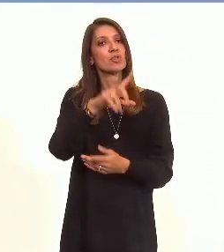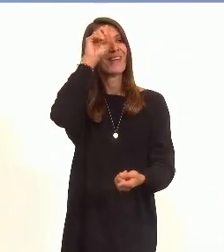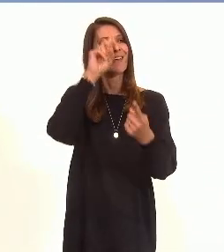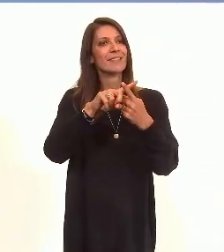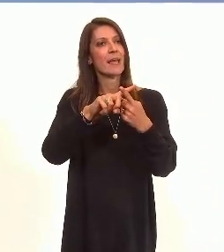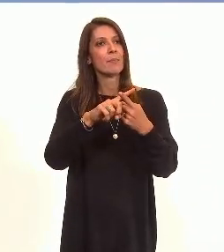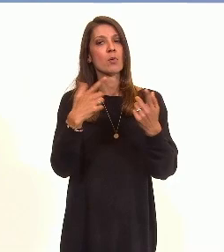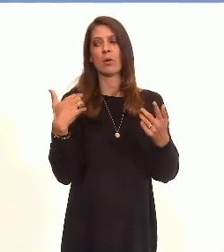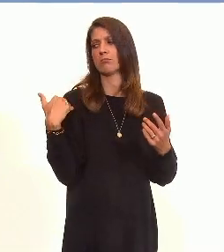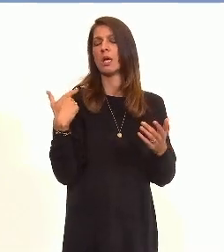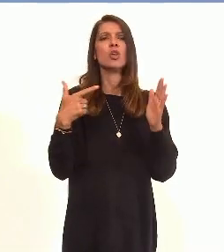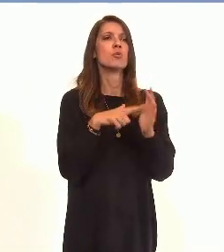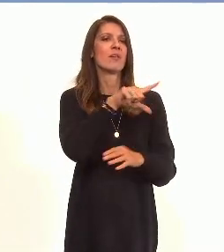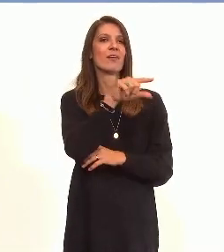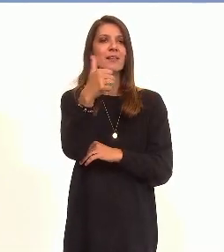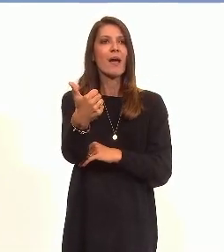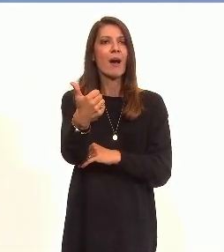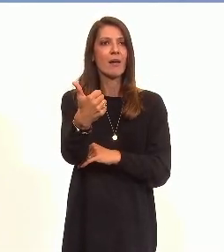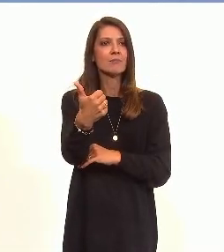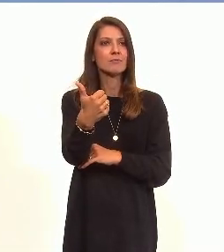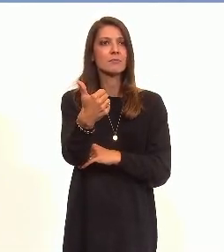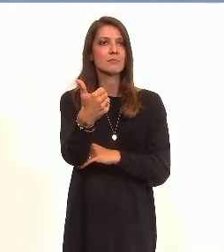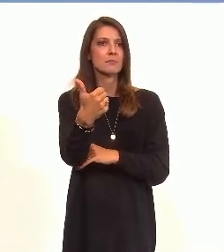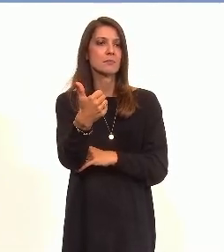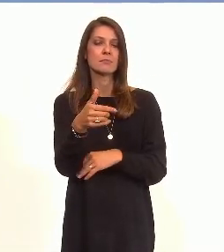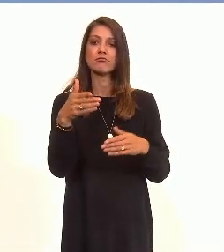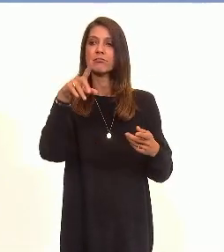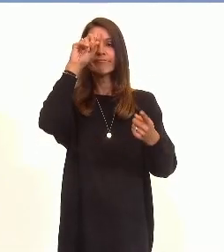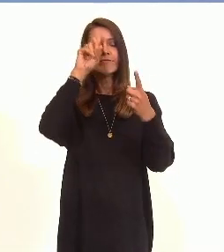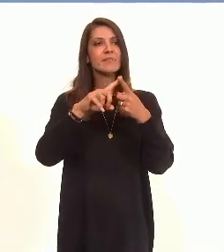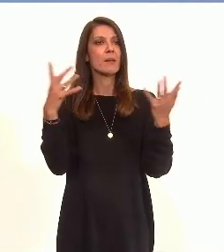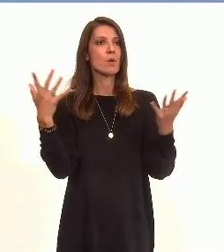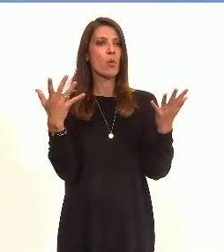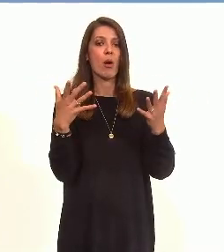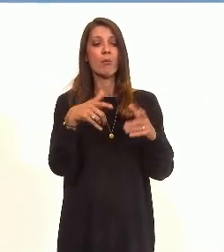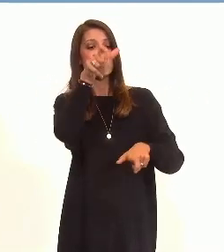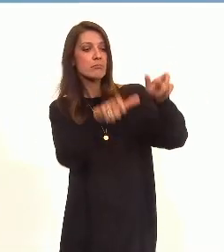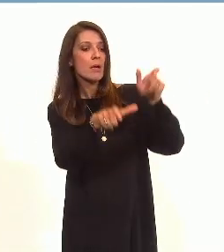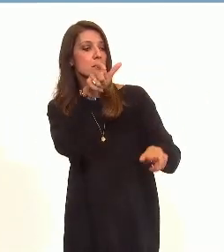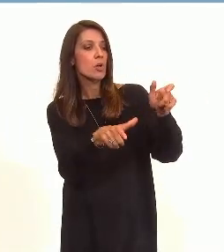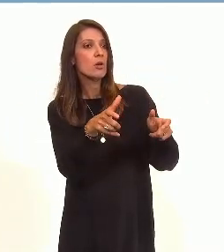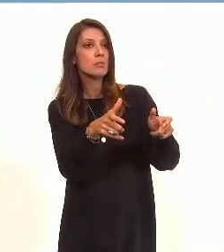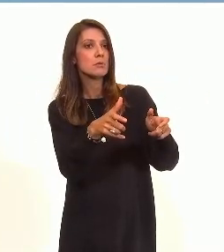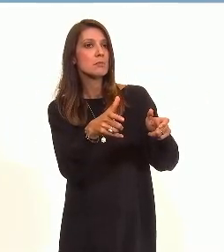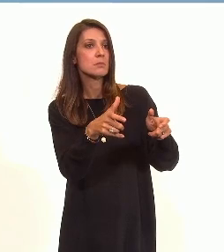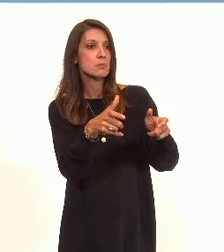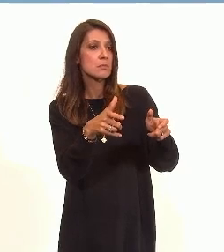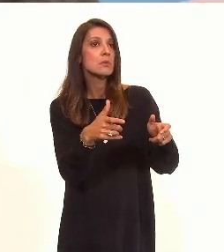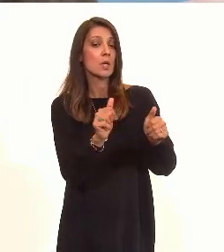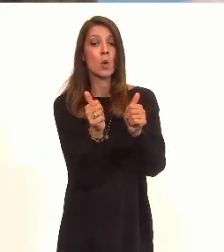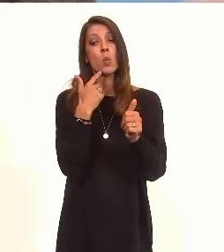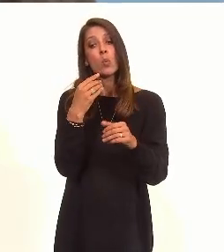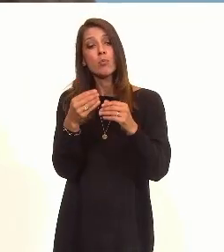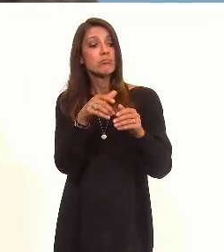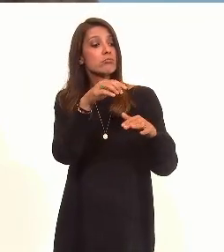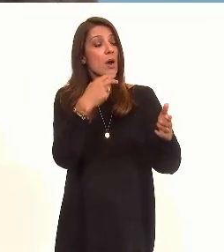de 2021 qui était consacré à la participation des personnes concernées et de leurs proches aidants à la